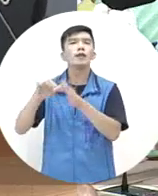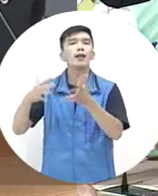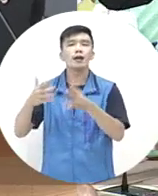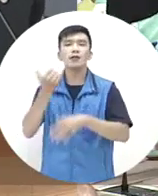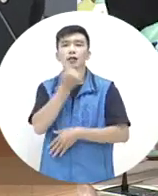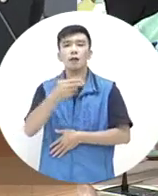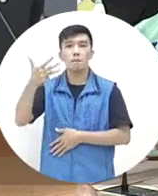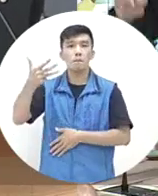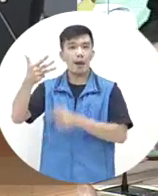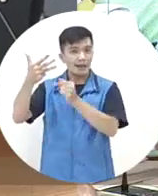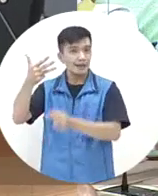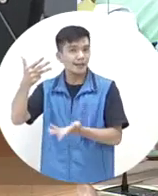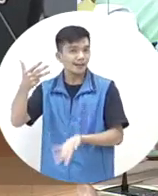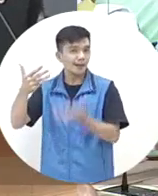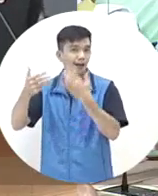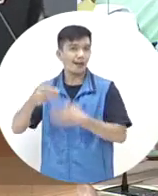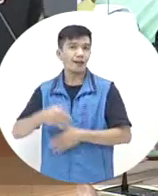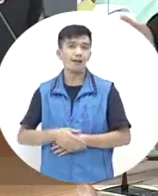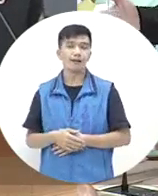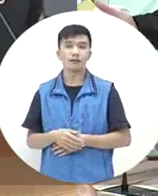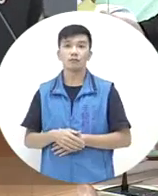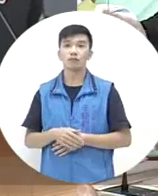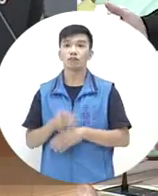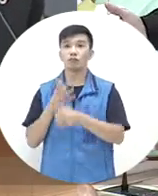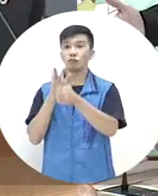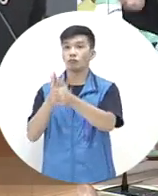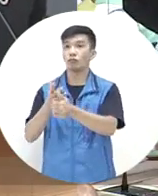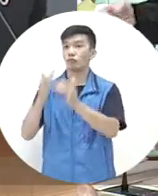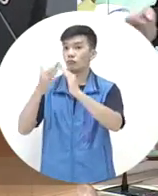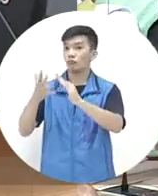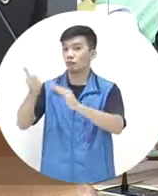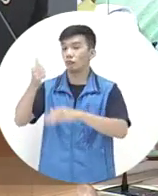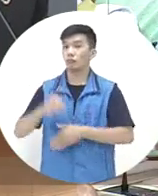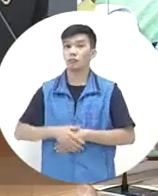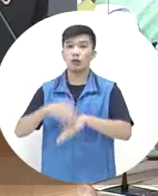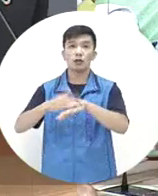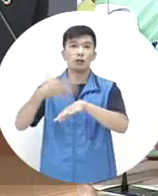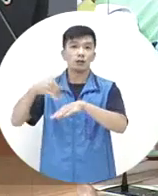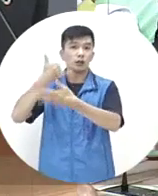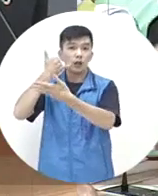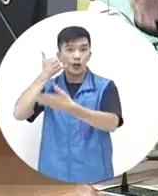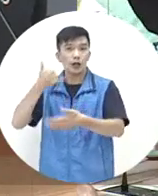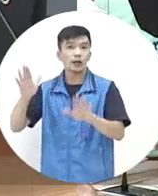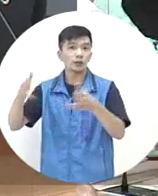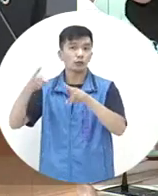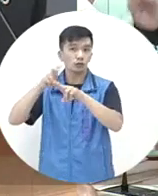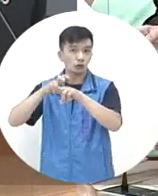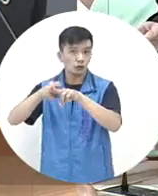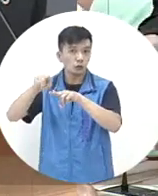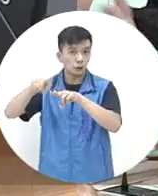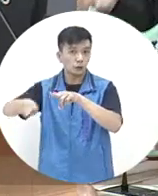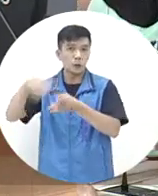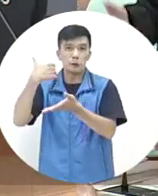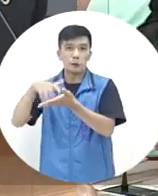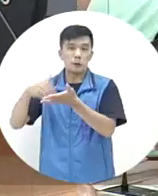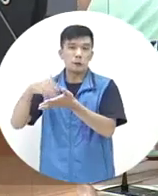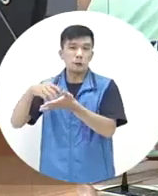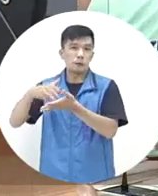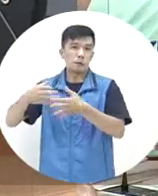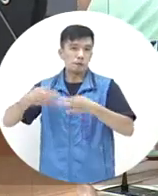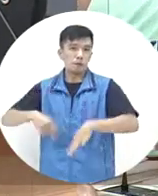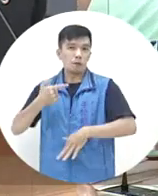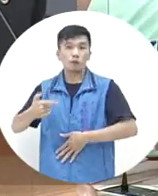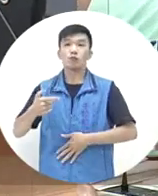只是在请教市长就是说、嗯、淡海轻轨亏损的这么严重你们当初运量评估一天会有多少